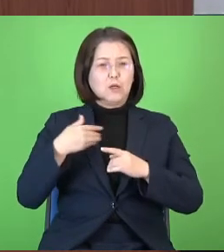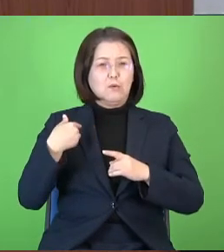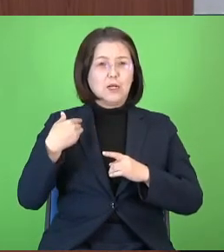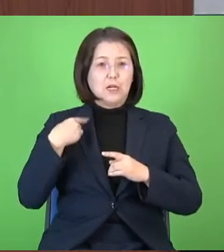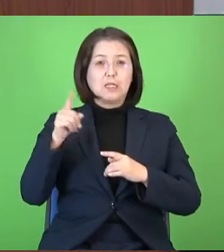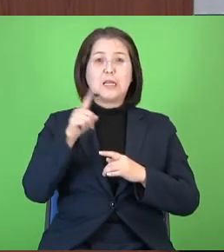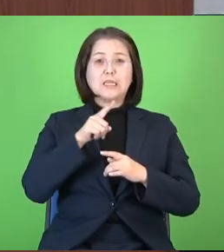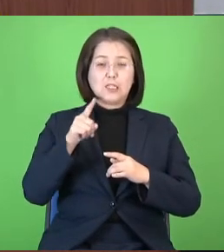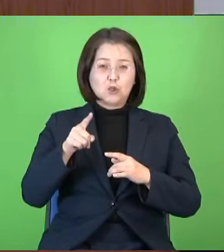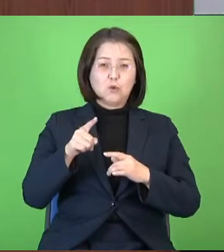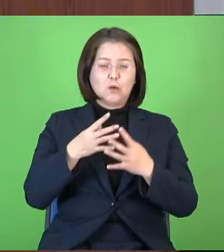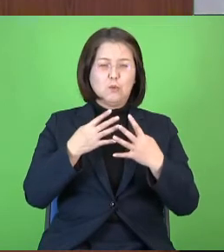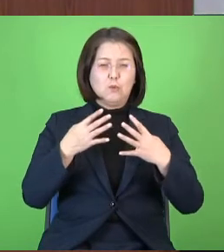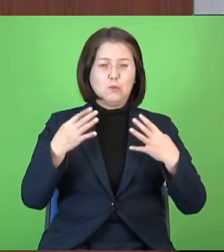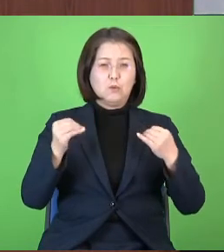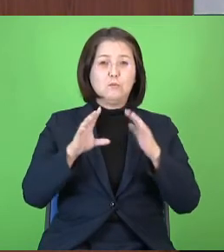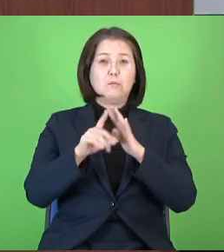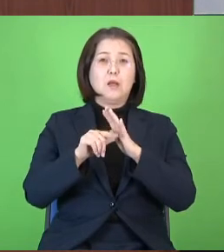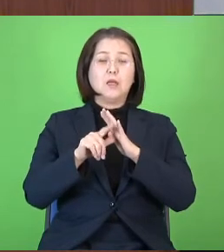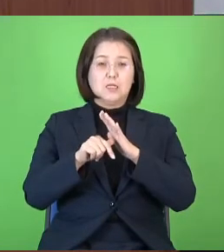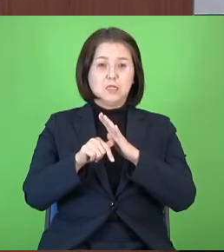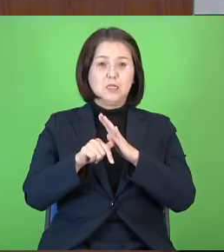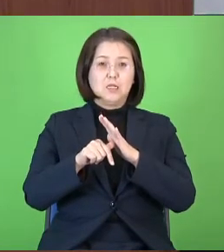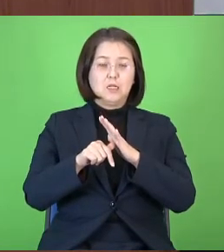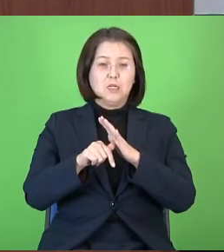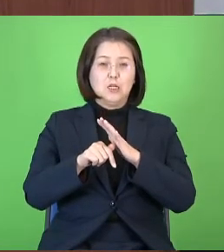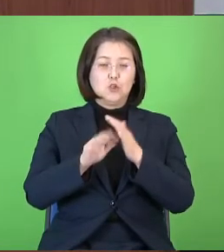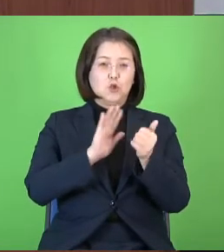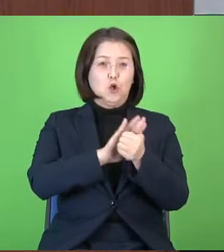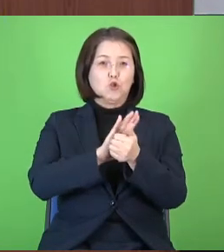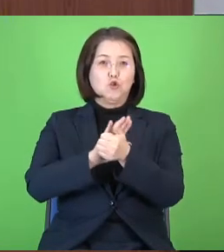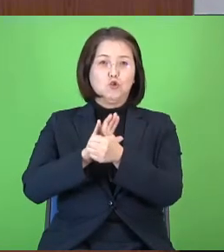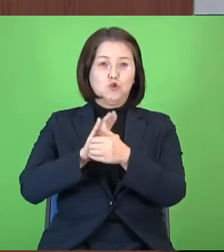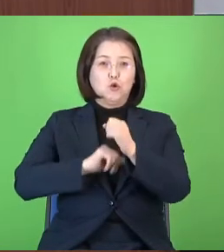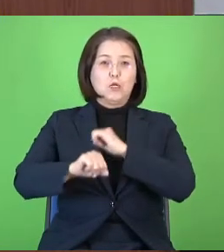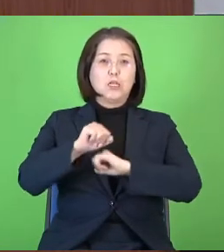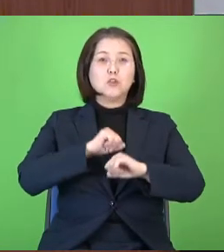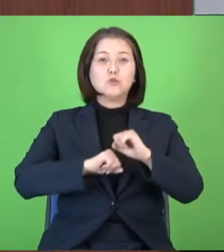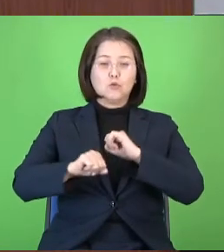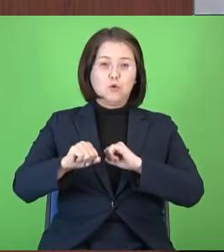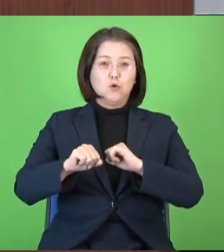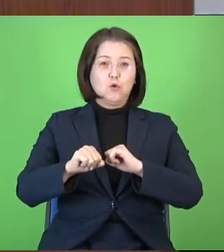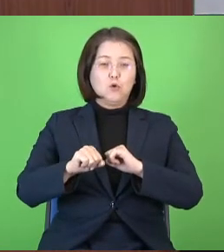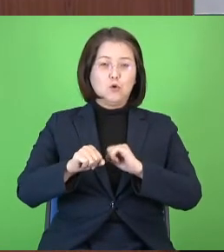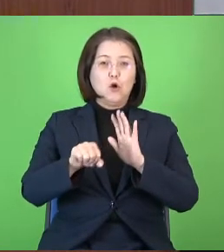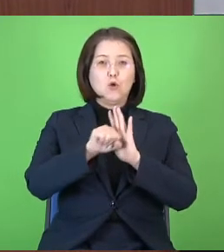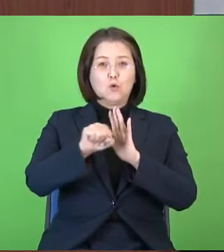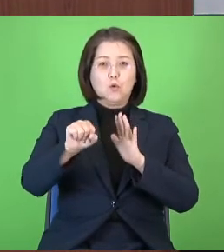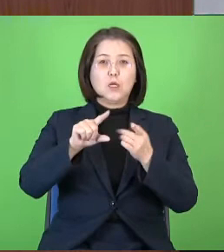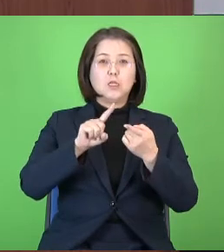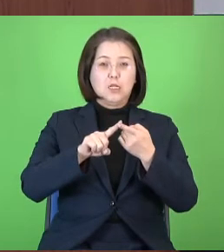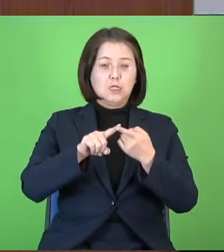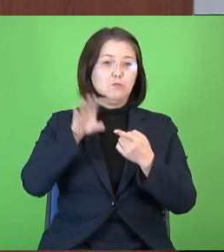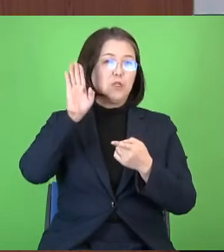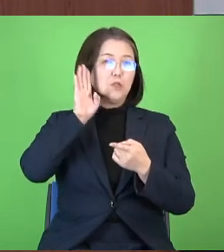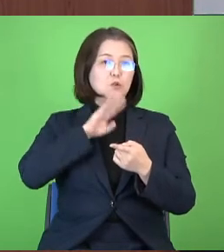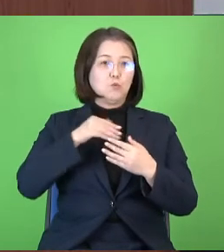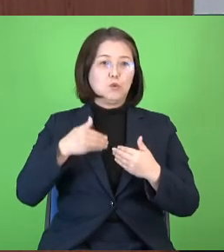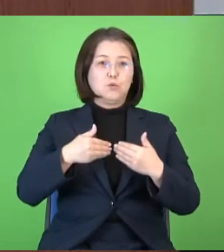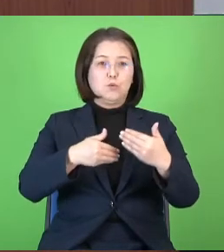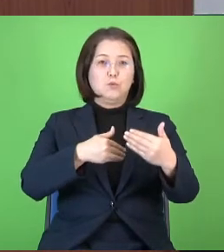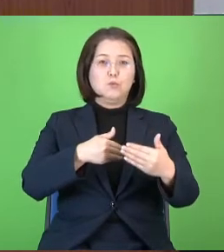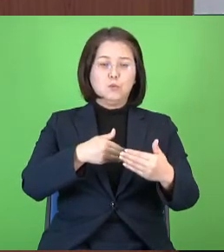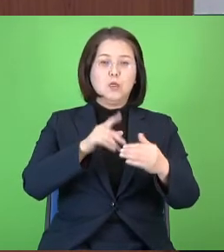な債券の災害対策本部が設置されるてような大規模な災害になったときそして安否不明の方が